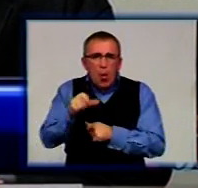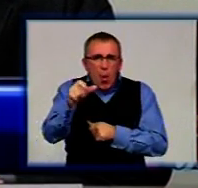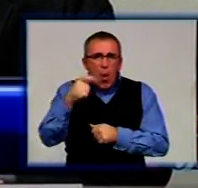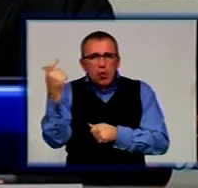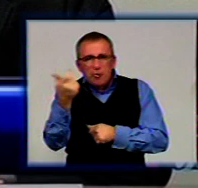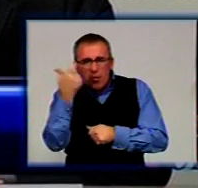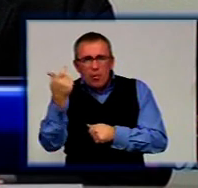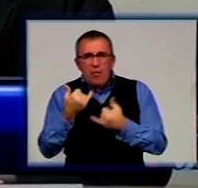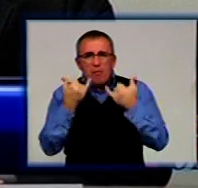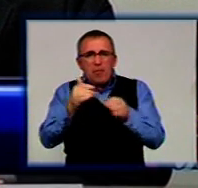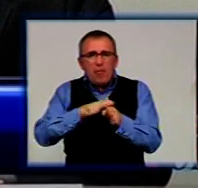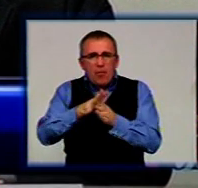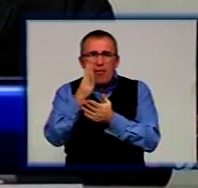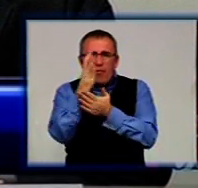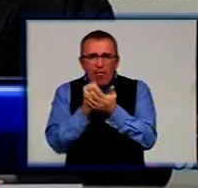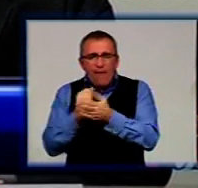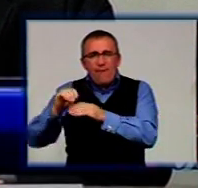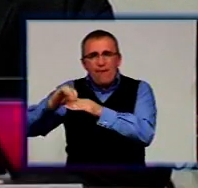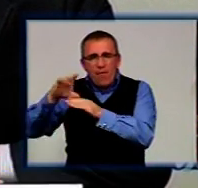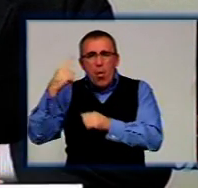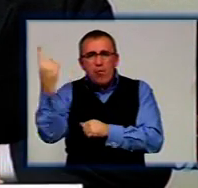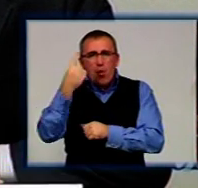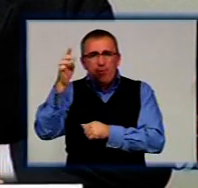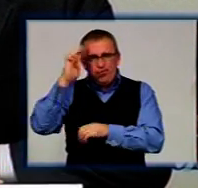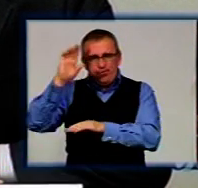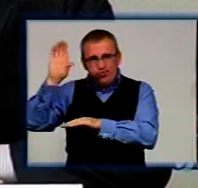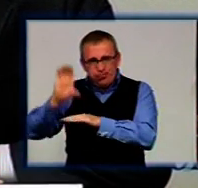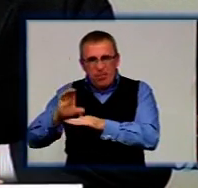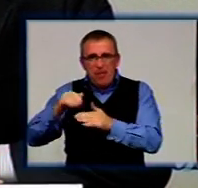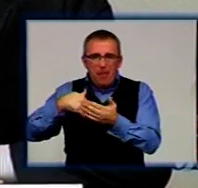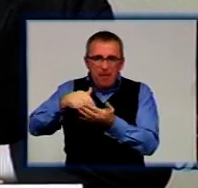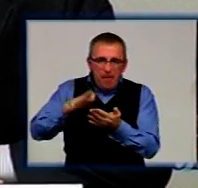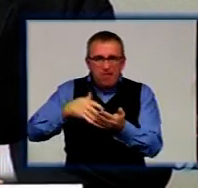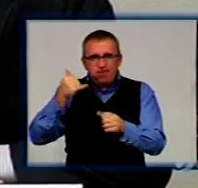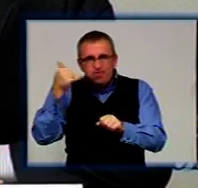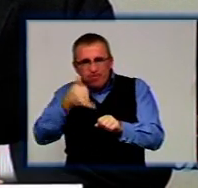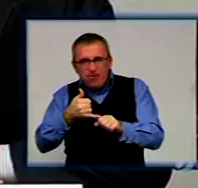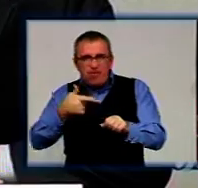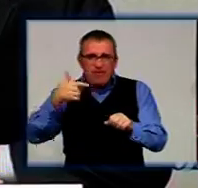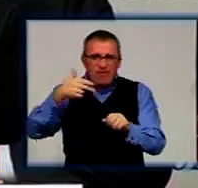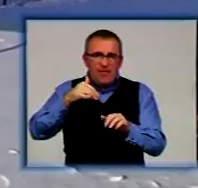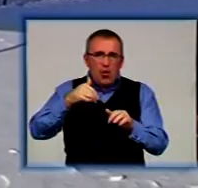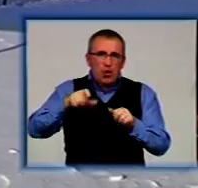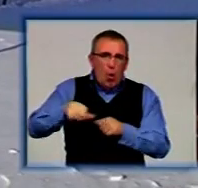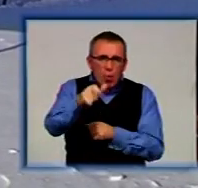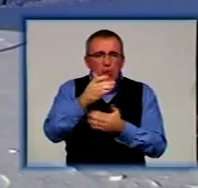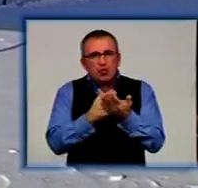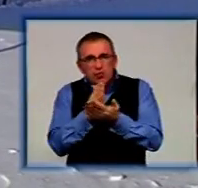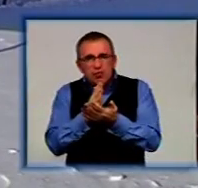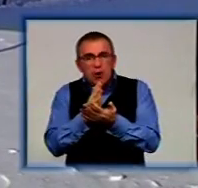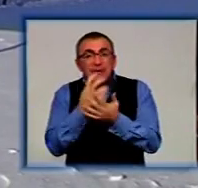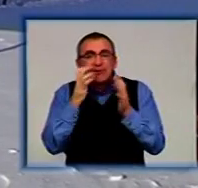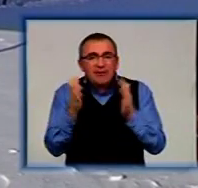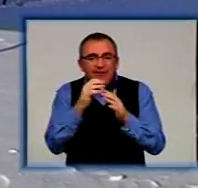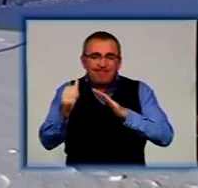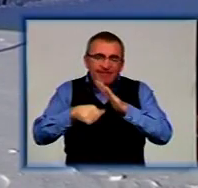для поповнення резервного фонду обласного бюджету пально-мастильних матеріалів, для дорожніх служб. Зігрівати